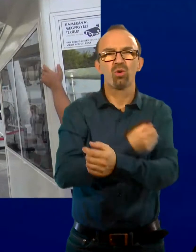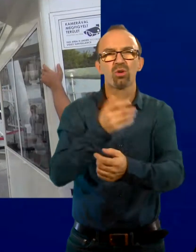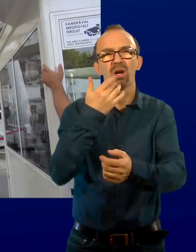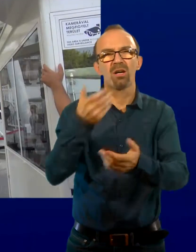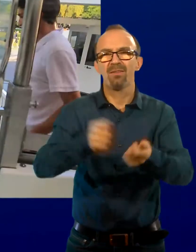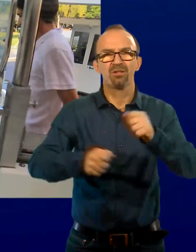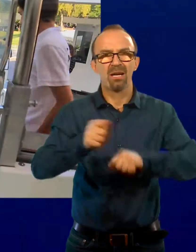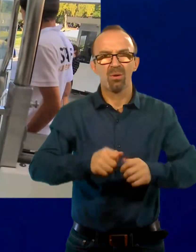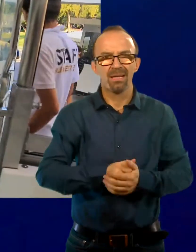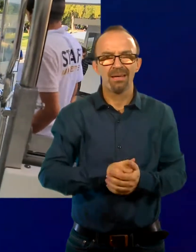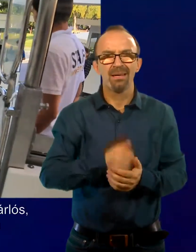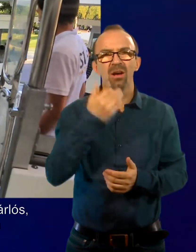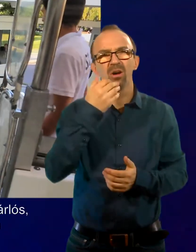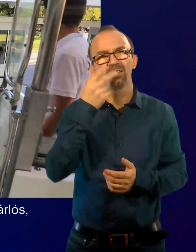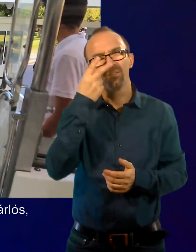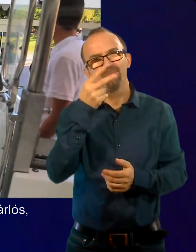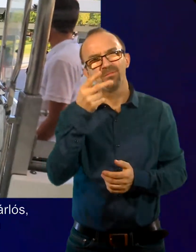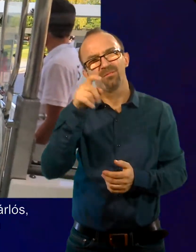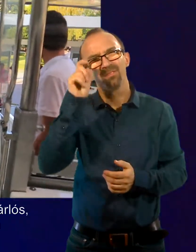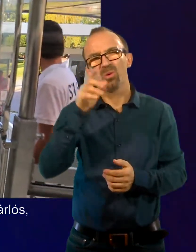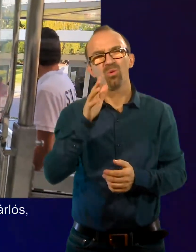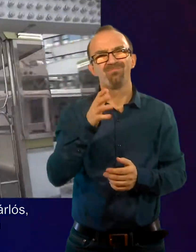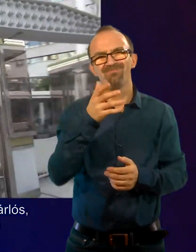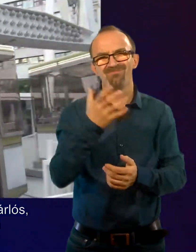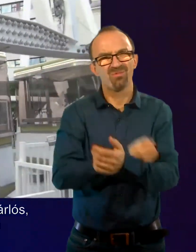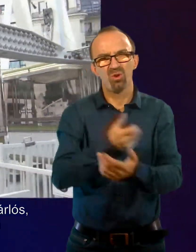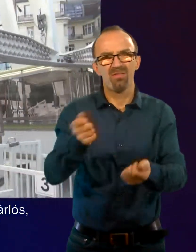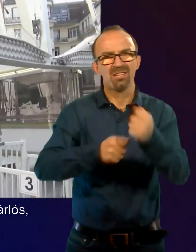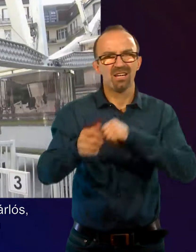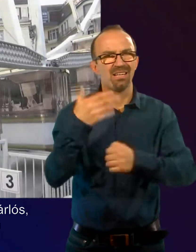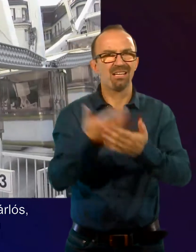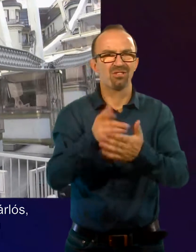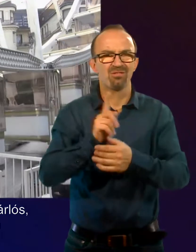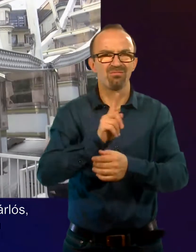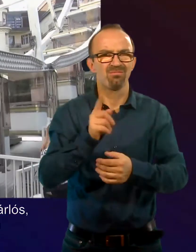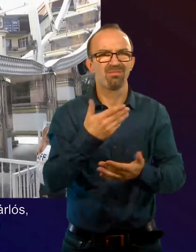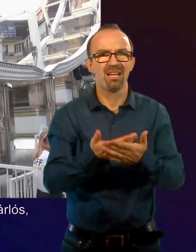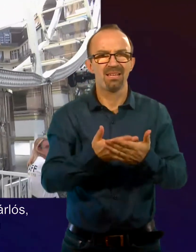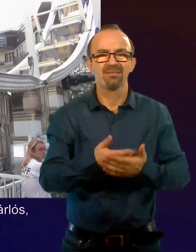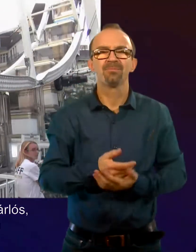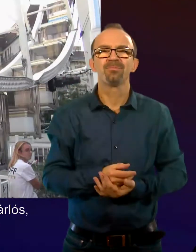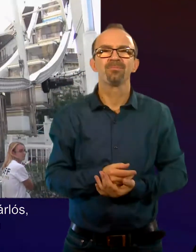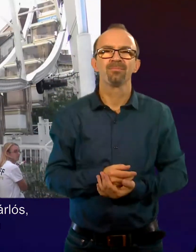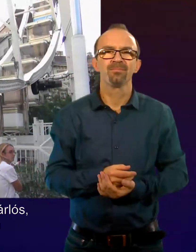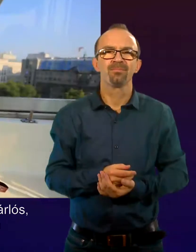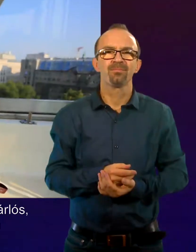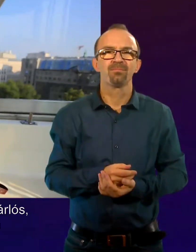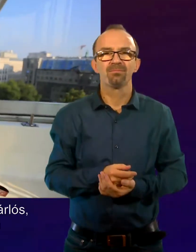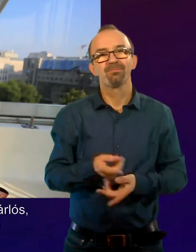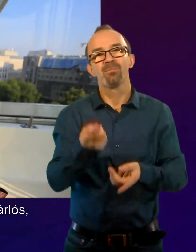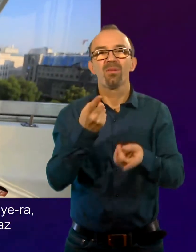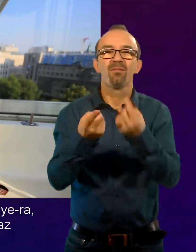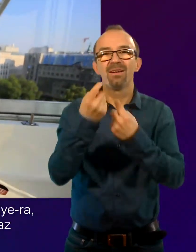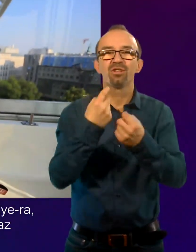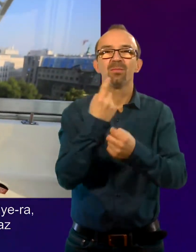drogokat próbál vásárolni, el akarja terelni a fiút erről a drogvásárlós, bedrogozós irányból, és